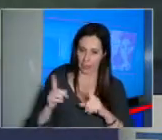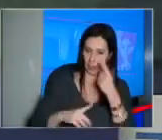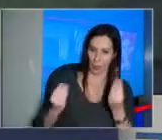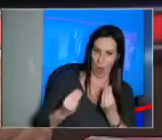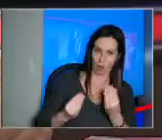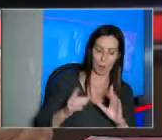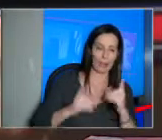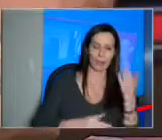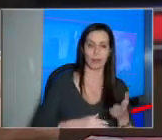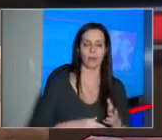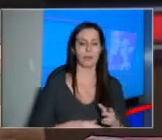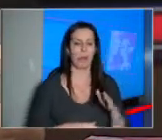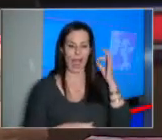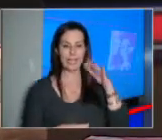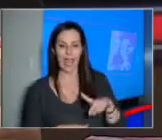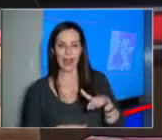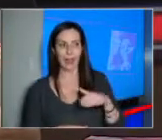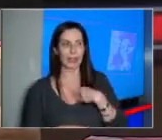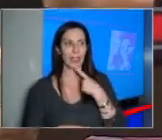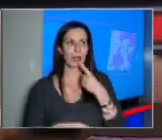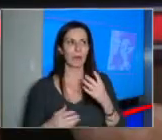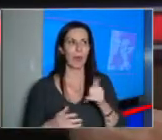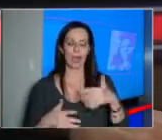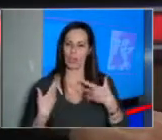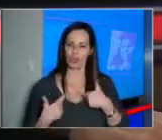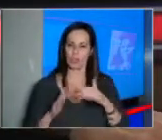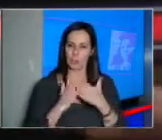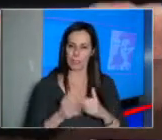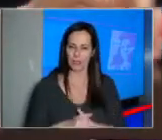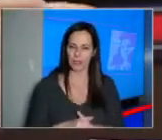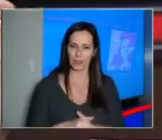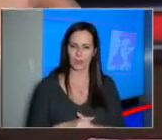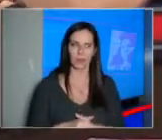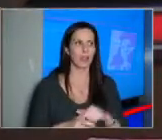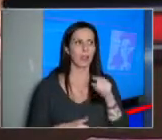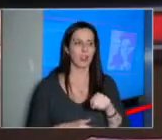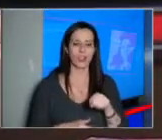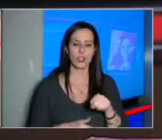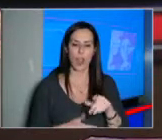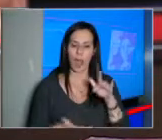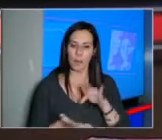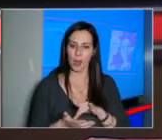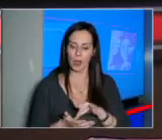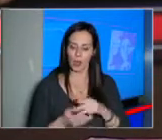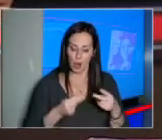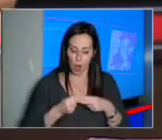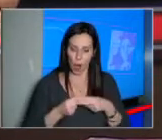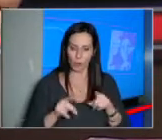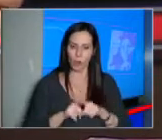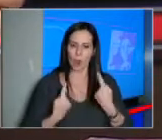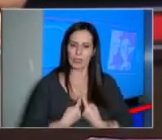כן. הילדה הזאת, אני אגיד לך מה הכי ריגש אותי בספר, זה שהמקום קרוב אליה כמו